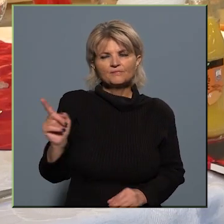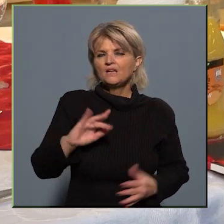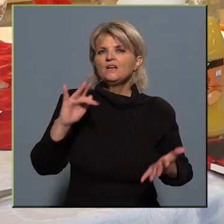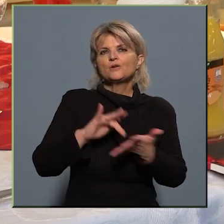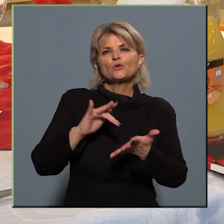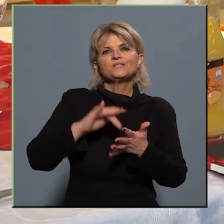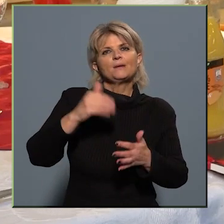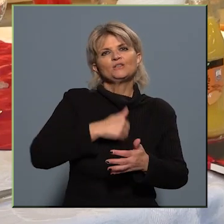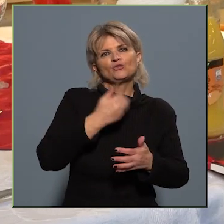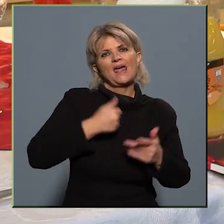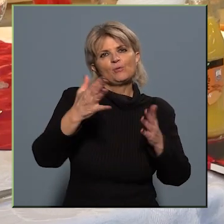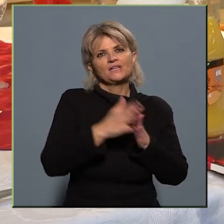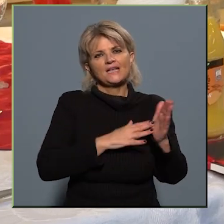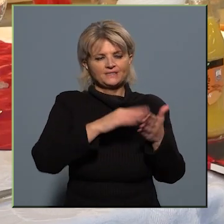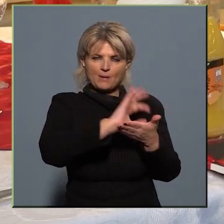középiskolában